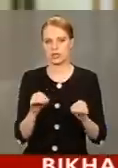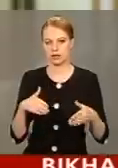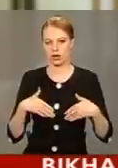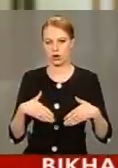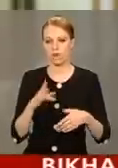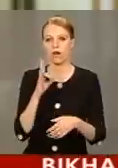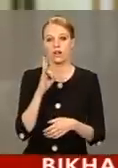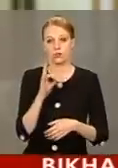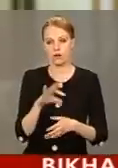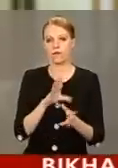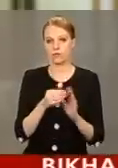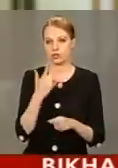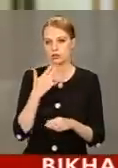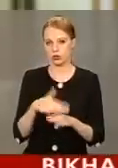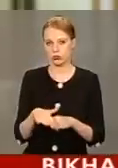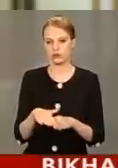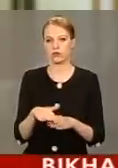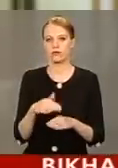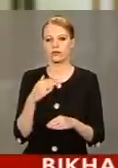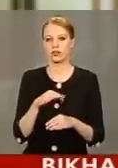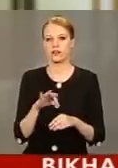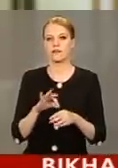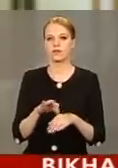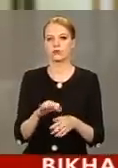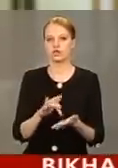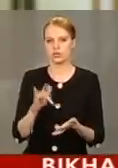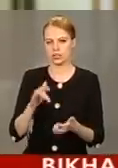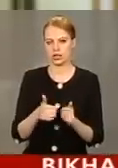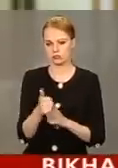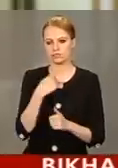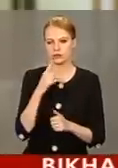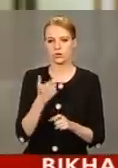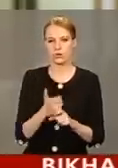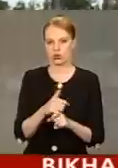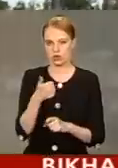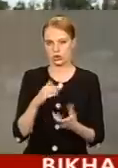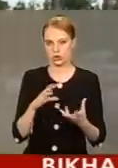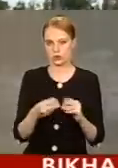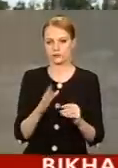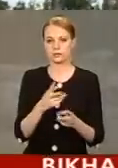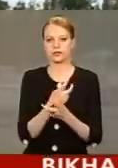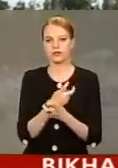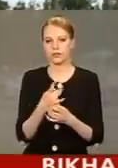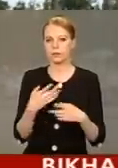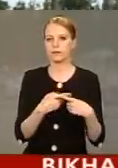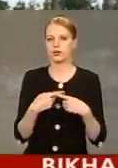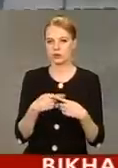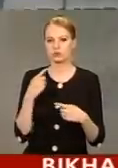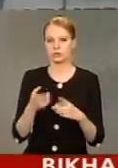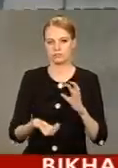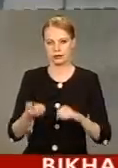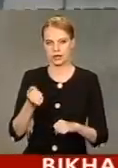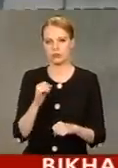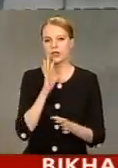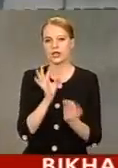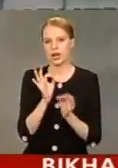легкого. Но вообще за рубежом ведучі центри сообщають об дуже хороших результатах. В Австрії білоруських колег усіляко